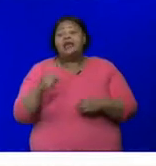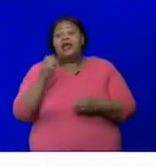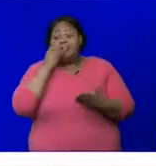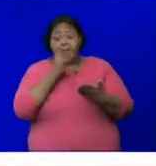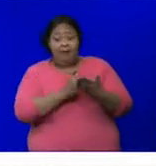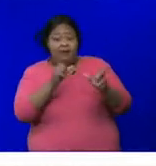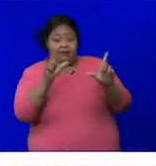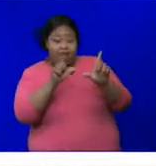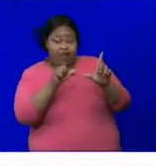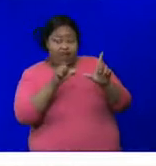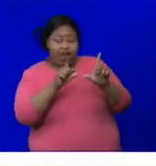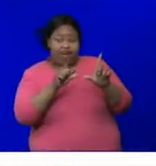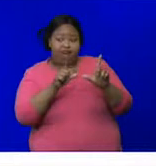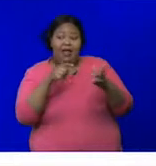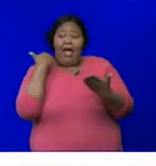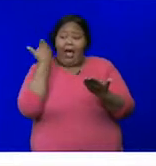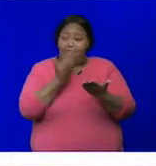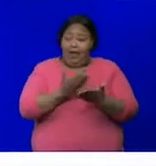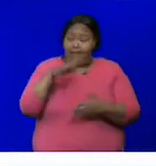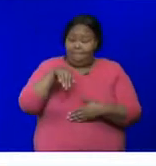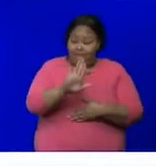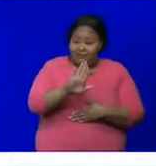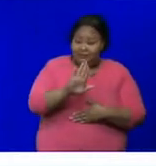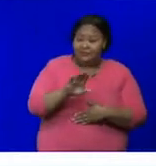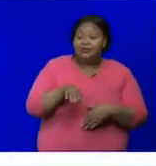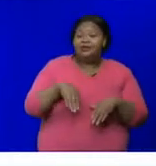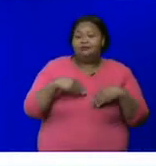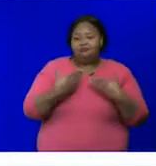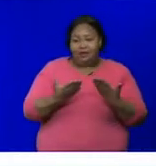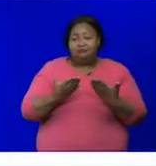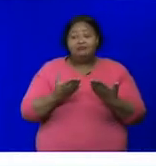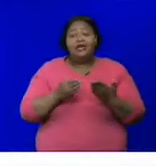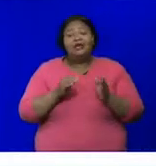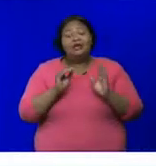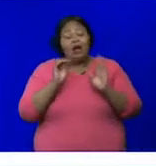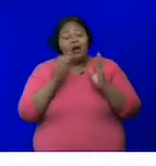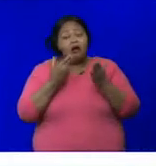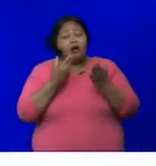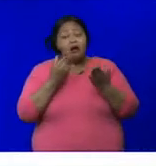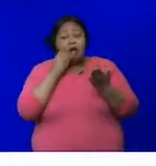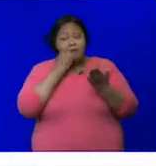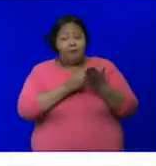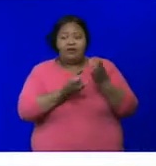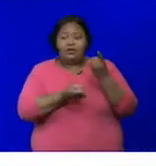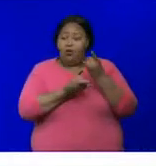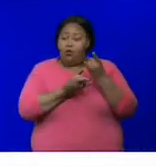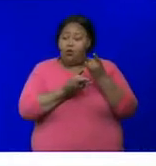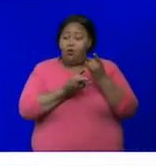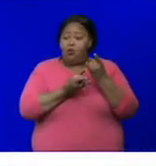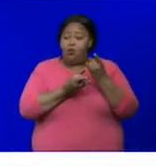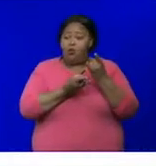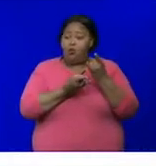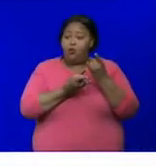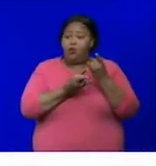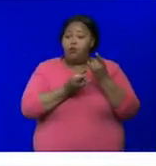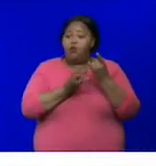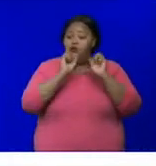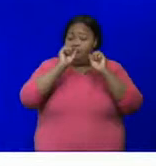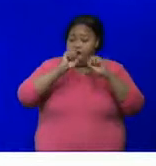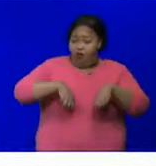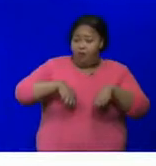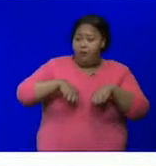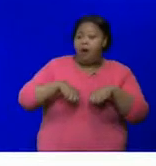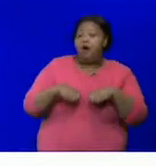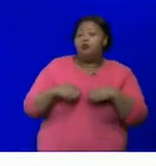kunika imvume ke manje yekuwenda lo msebenzi na uyowenda lo msebenzi kufanele kokuthi wende lo